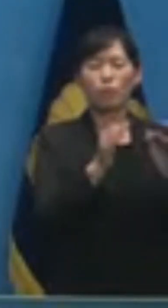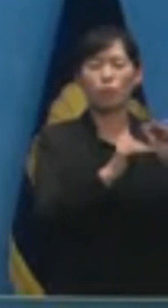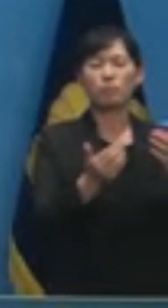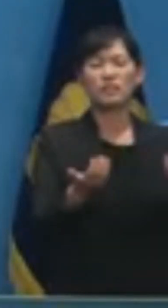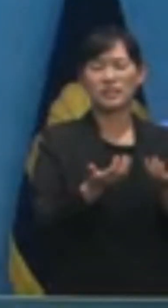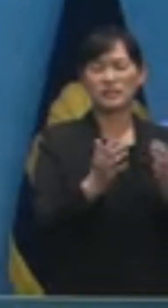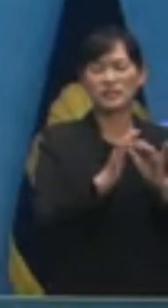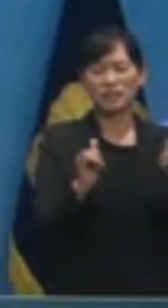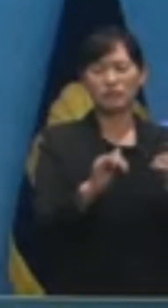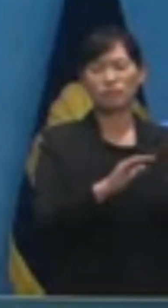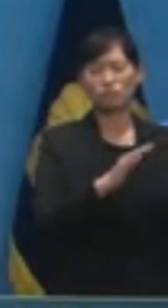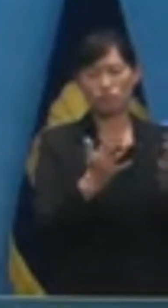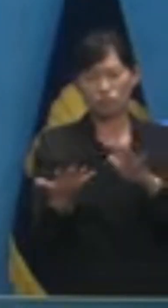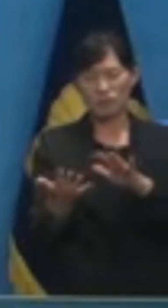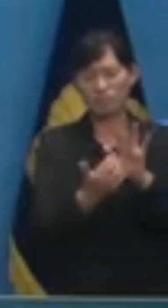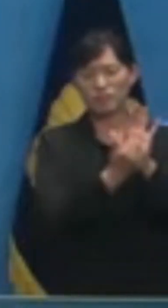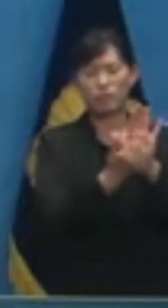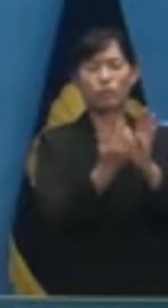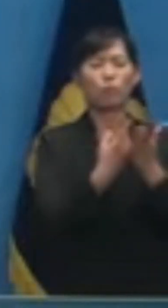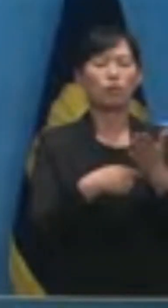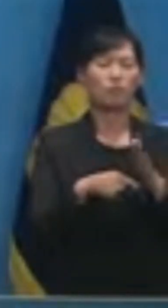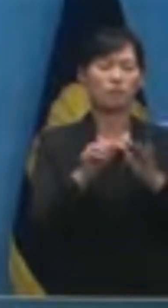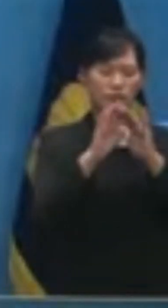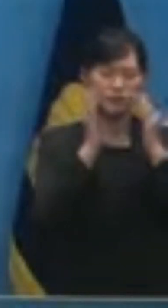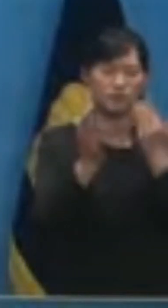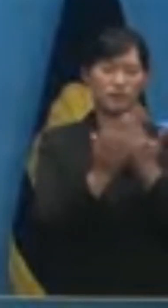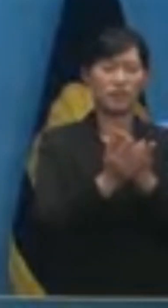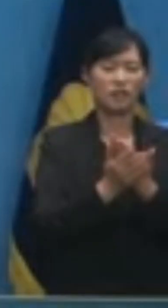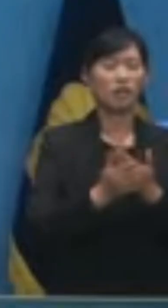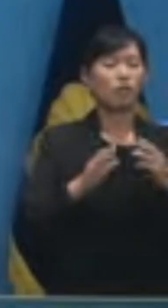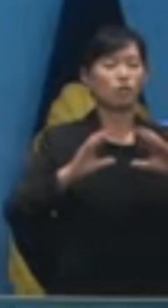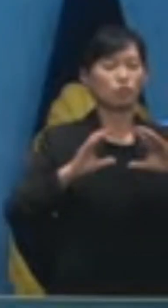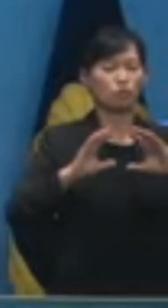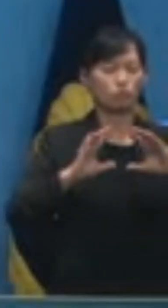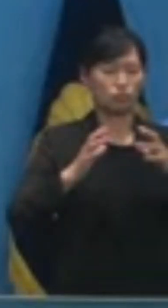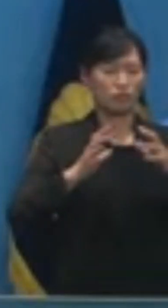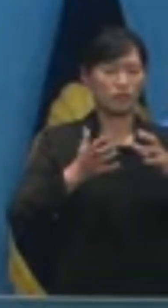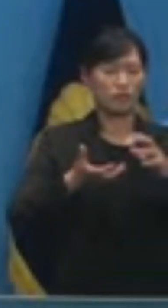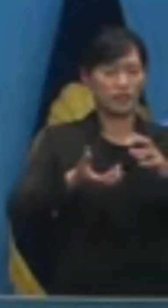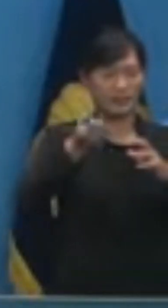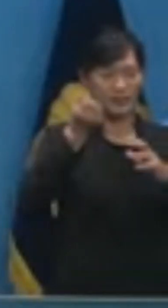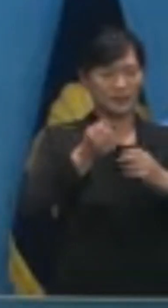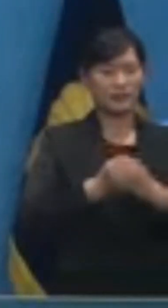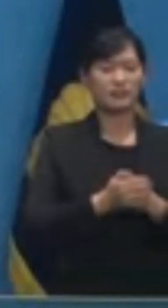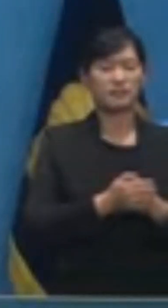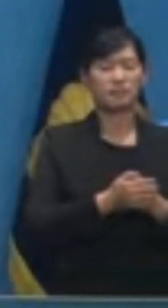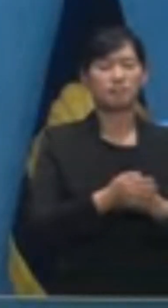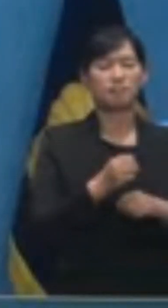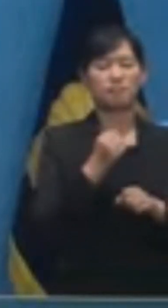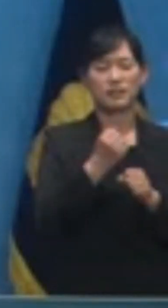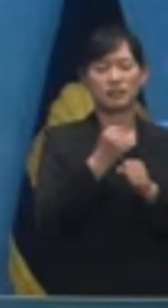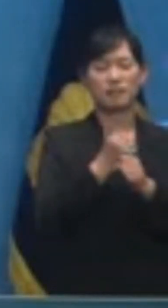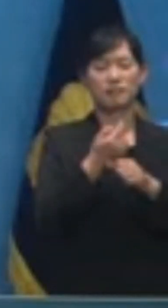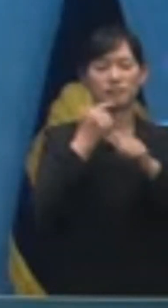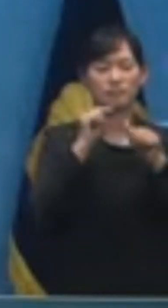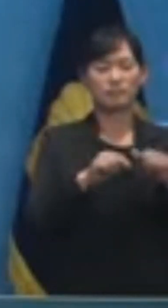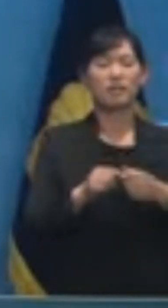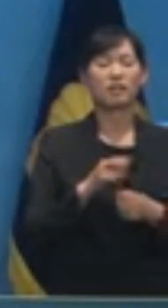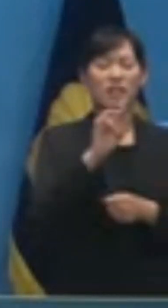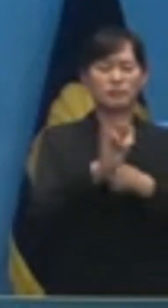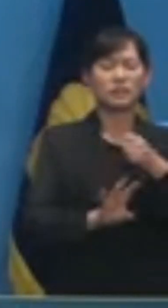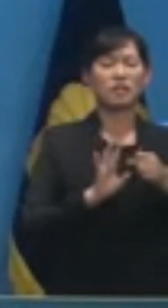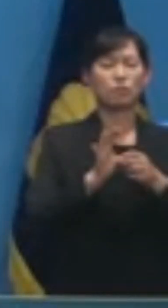위한 국가 소방조직에 부합한 완전한 국가 소방조직을 마련하라. 하나,